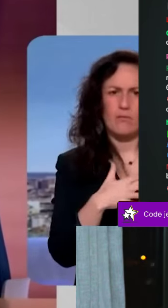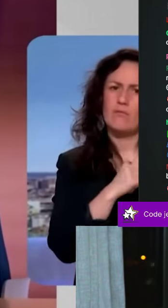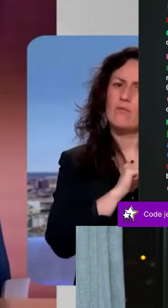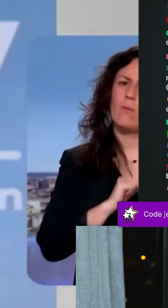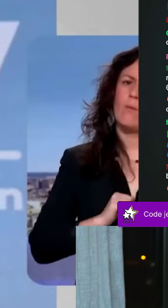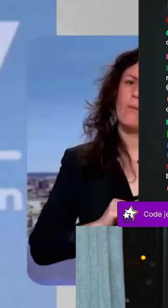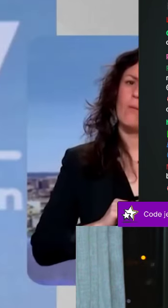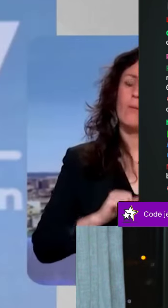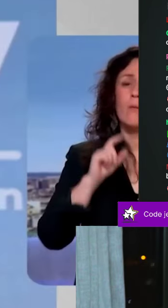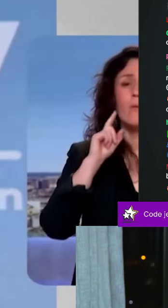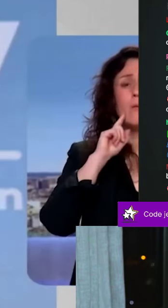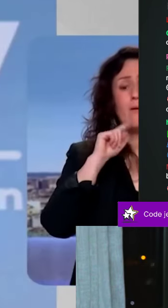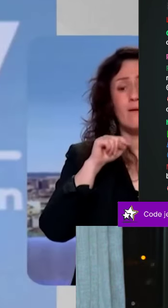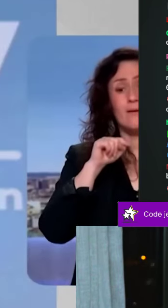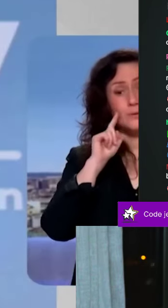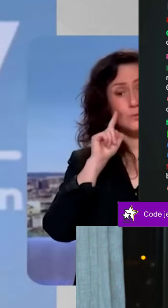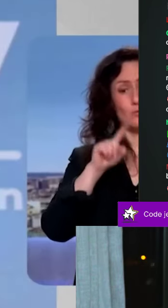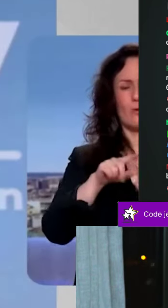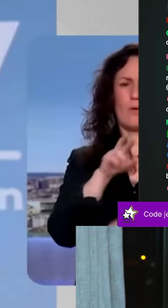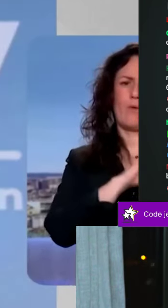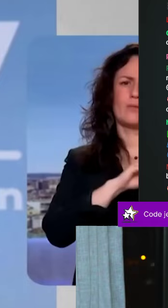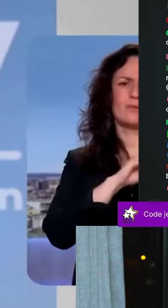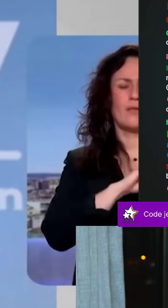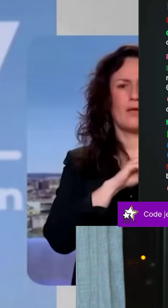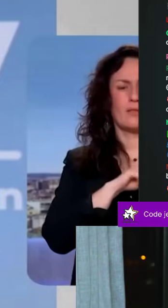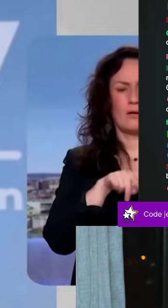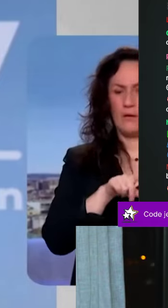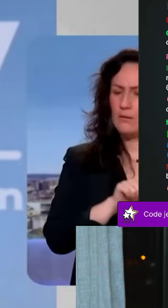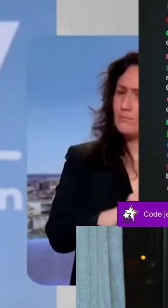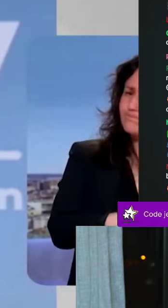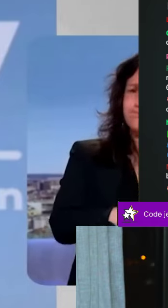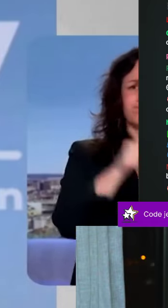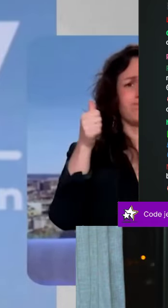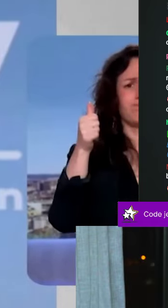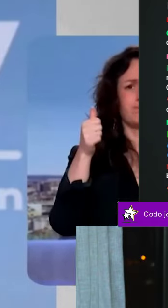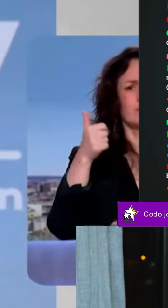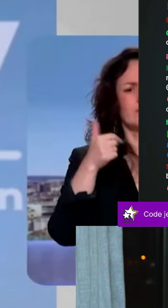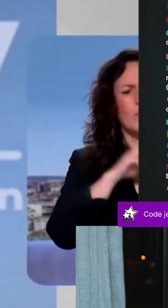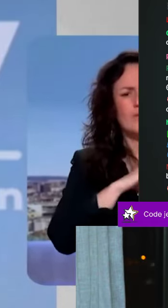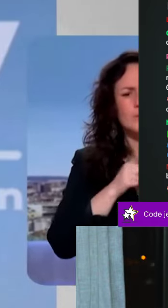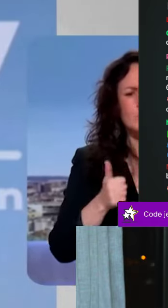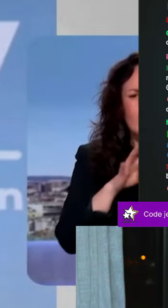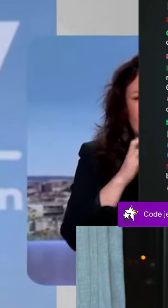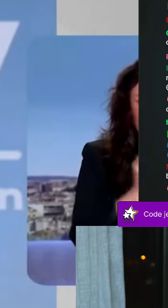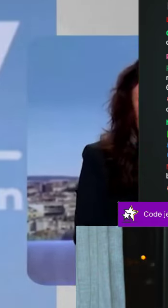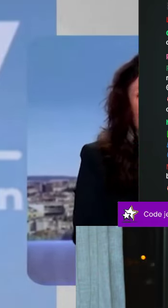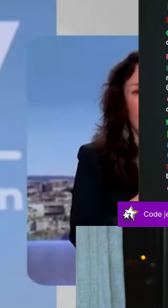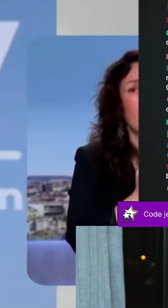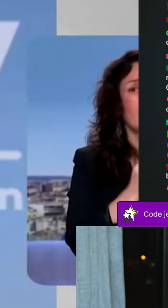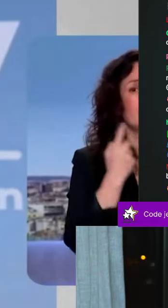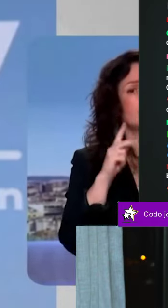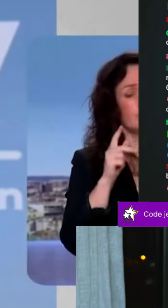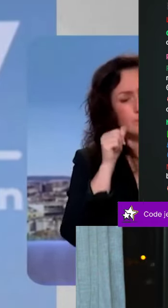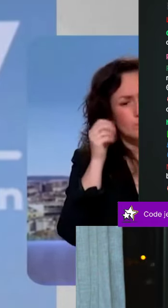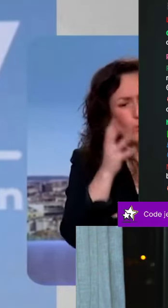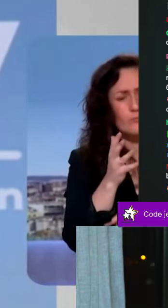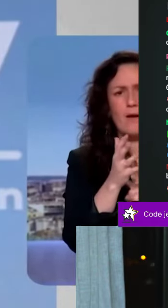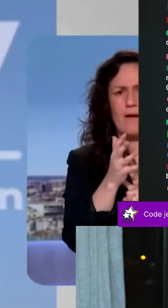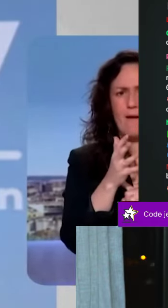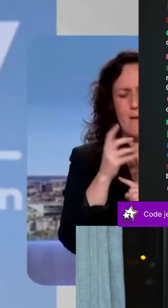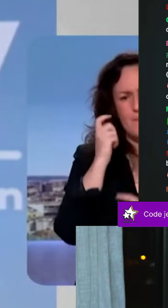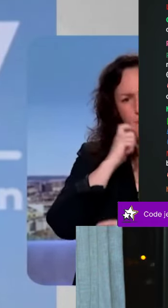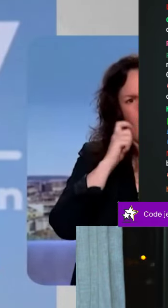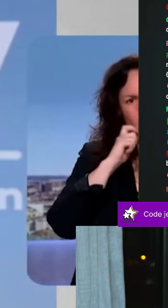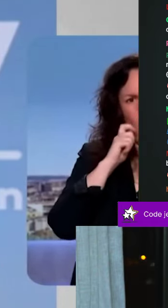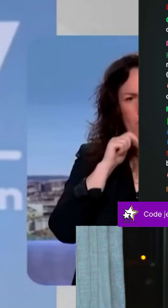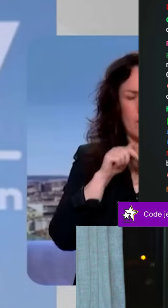que ce ce sujet-là et le sujet la retraite à 64 ans le projet d'Emmanuel Macron de passer la retraite à 64